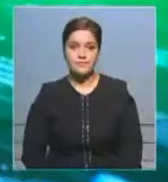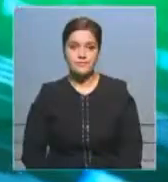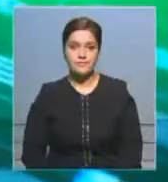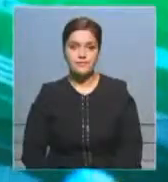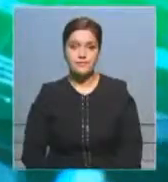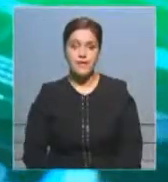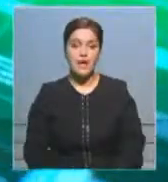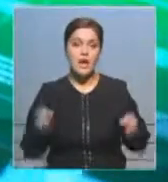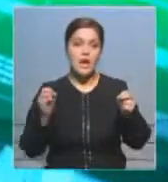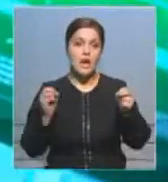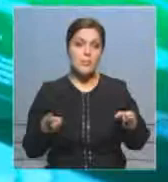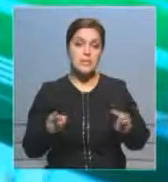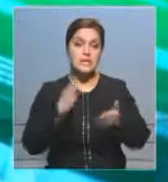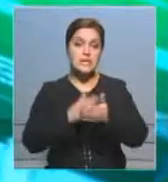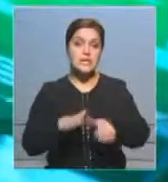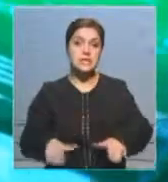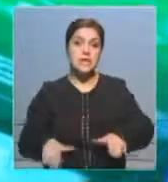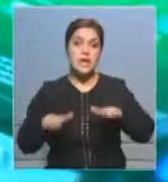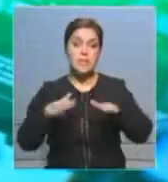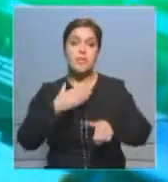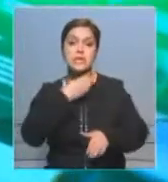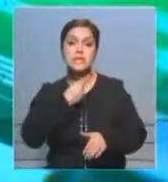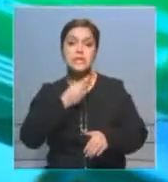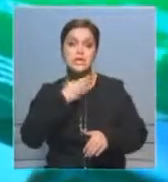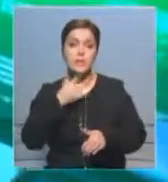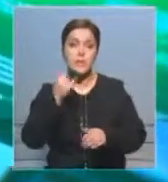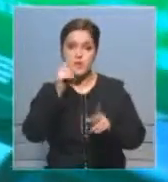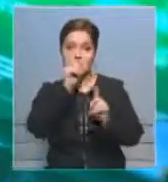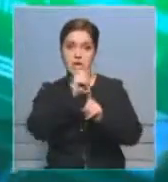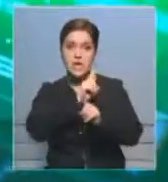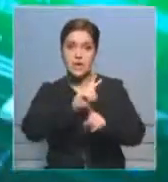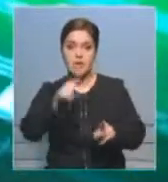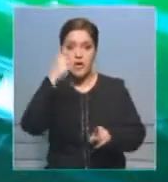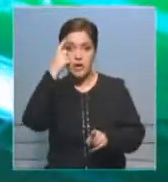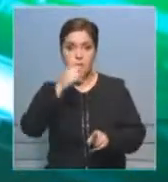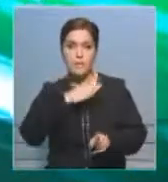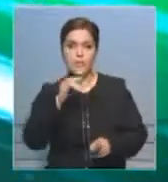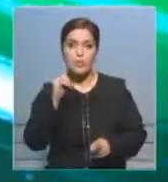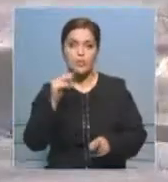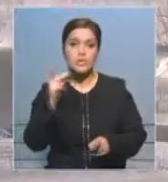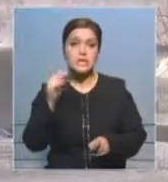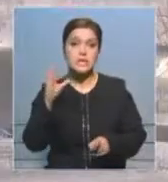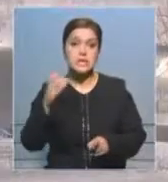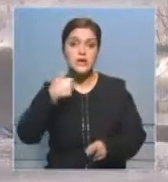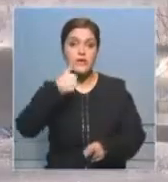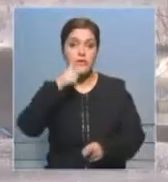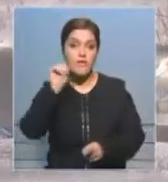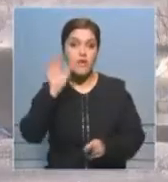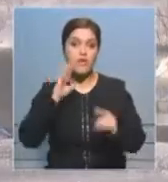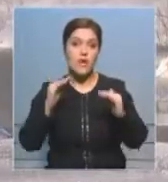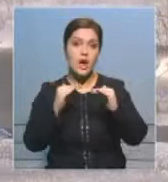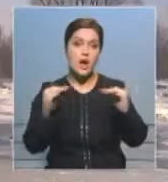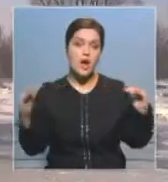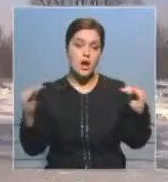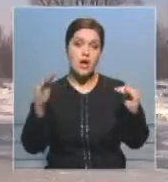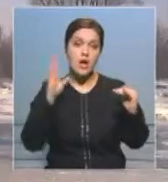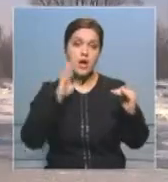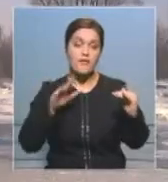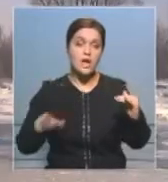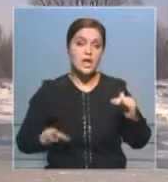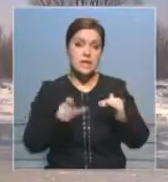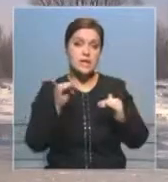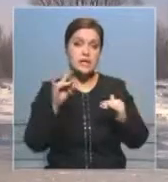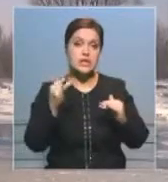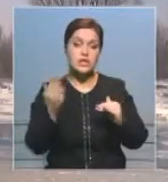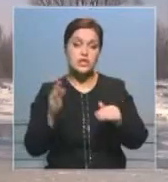угроза подтопления жилого массива в семье миновала уверяют сотрудники мчс напомню вчера уровень воды в реке иртыш поднялся более